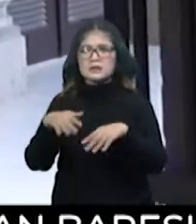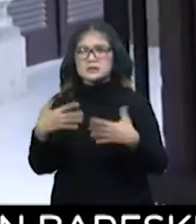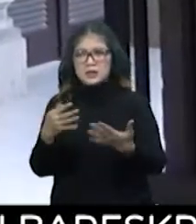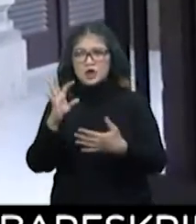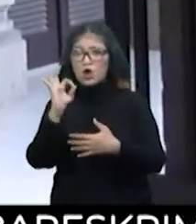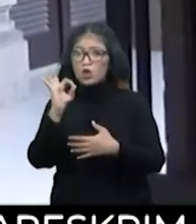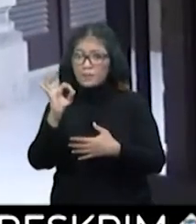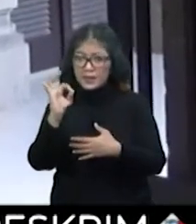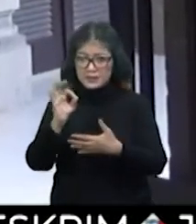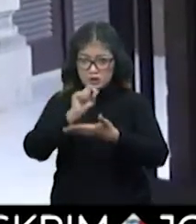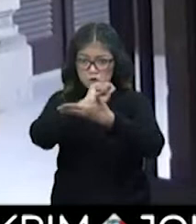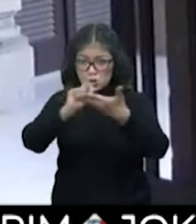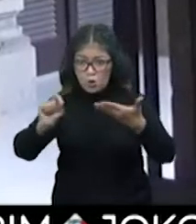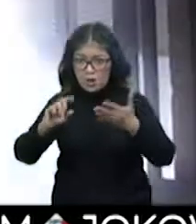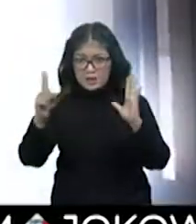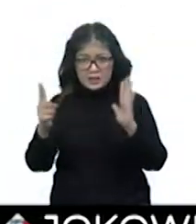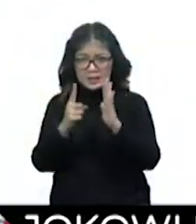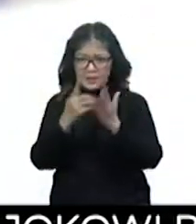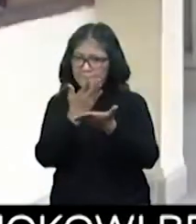akan dikembalikan secara daring selama